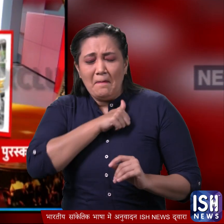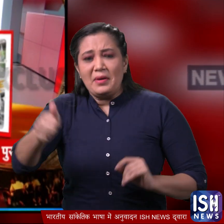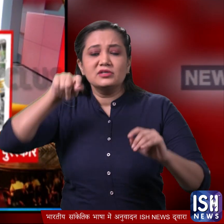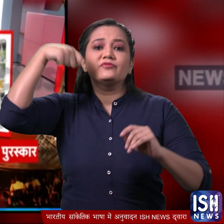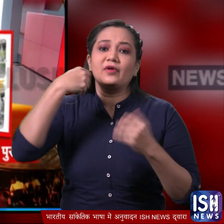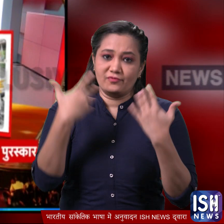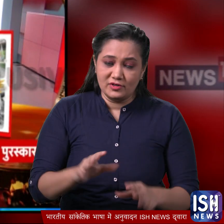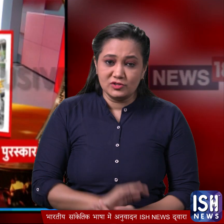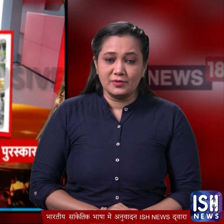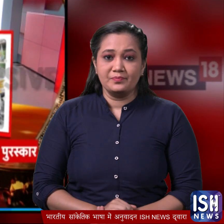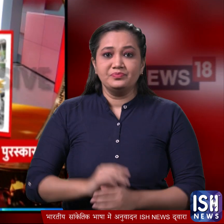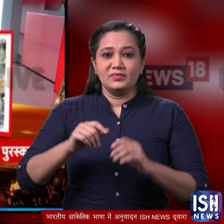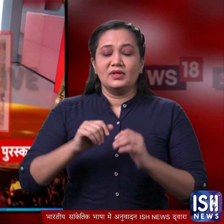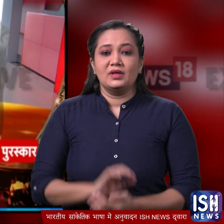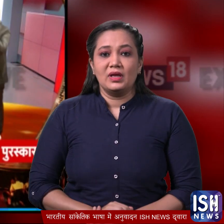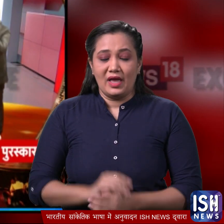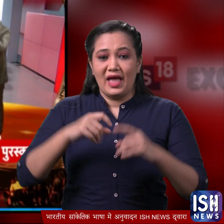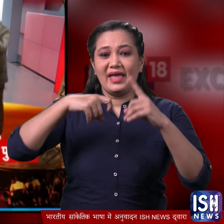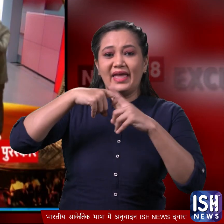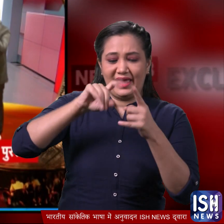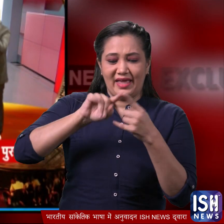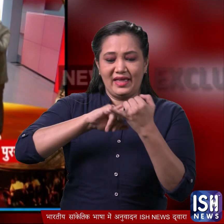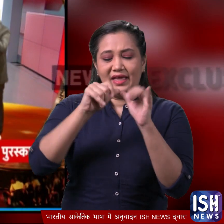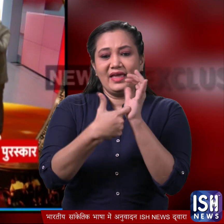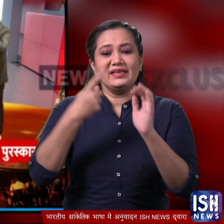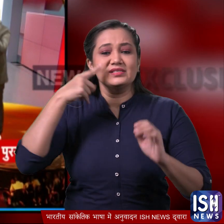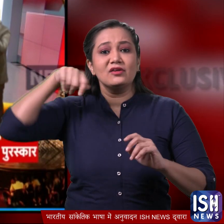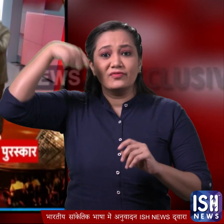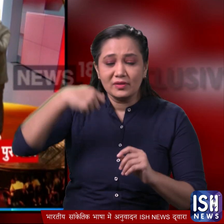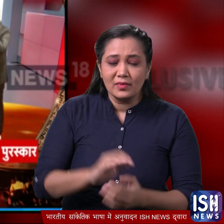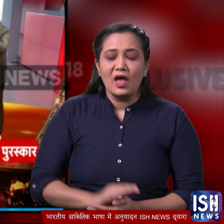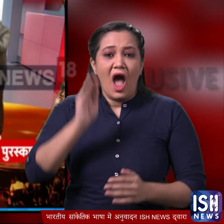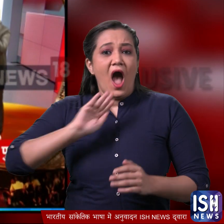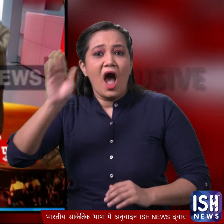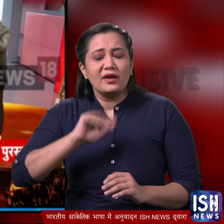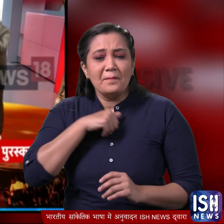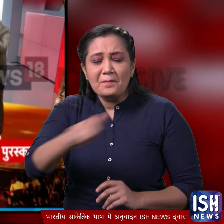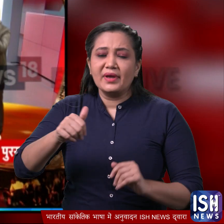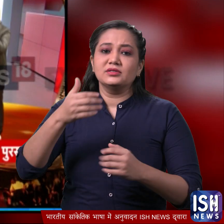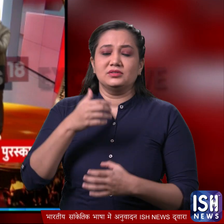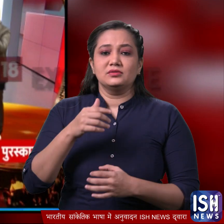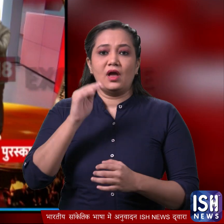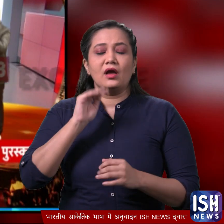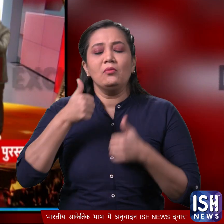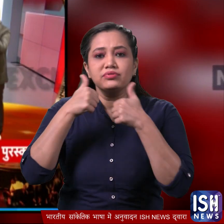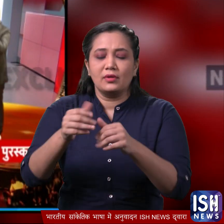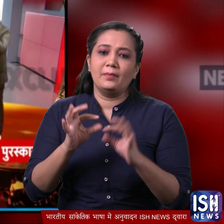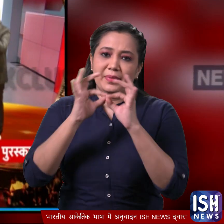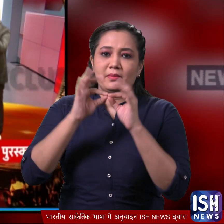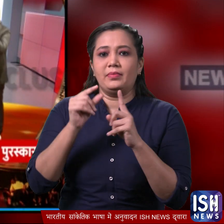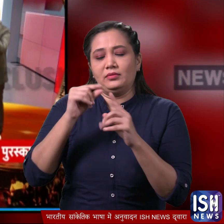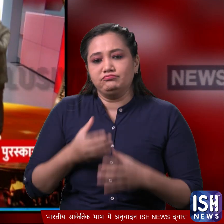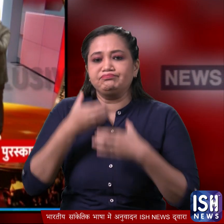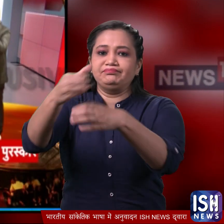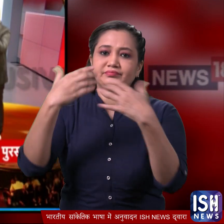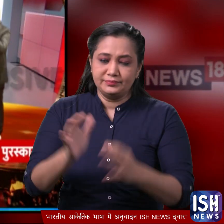के अवार्ड से नवाजा गया। वहीं अक्षय कुमार की फिल्म केसरी के गाने तेरी मिट्टी के लिए बेस्ट मेल प्लेबैक सिंगर का अवार्ड बी प्राक